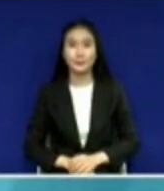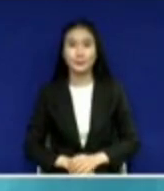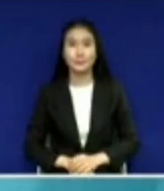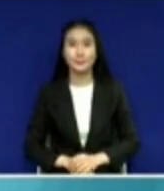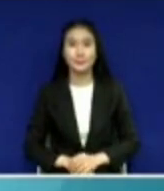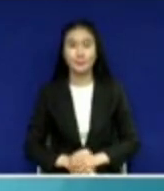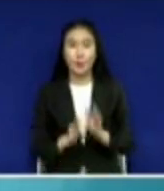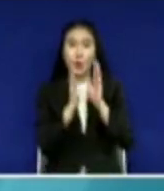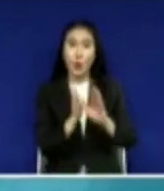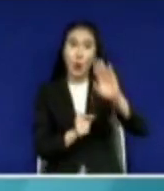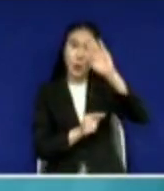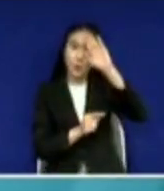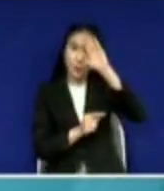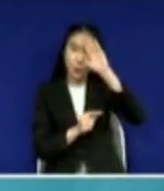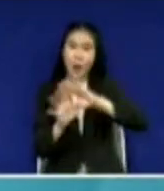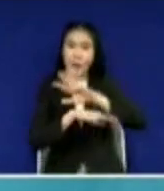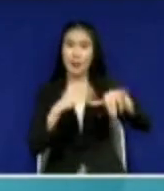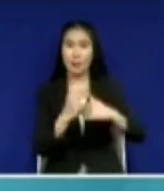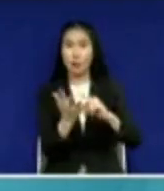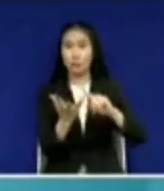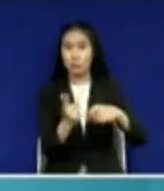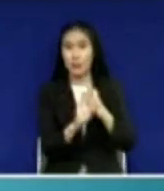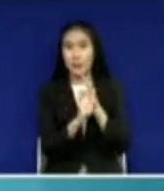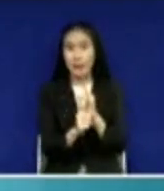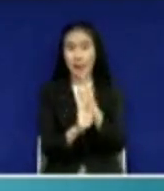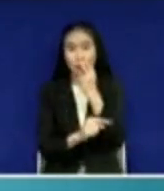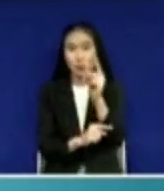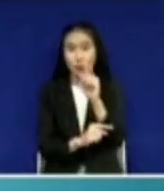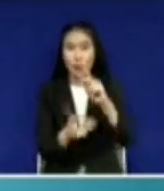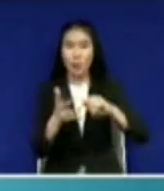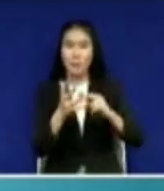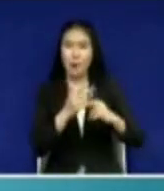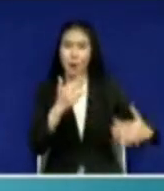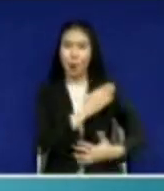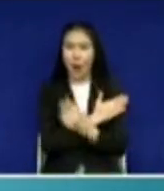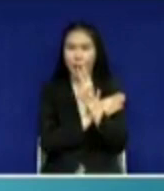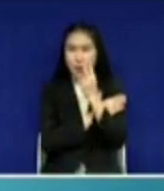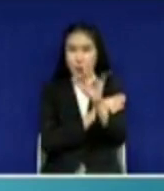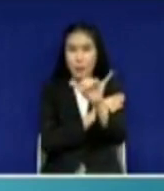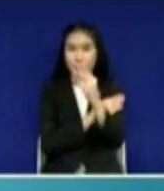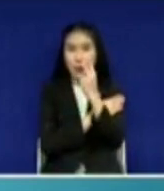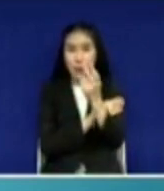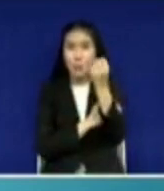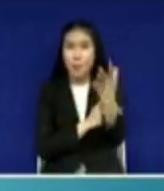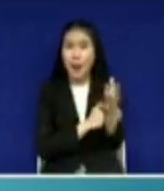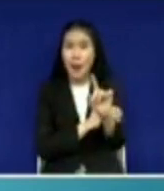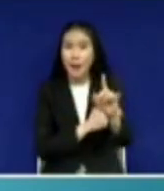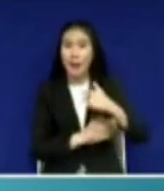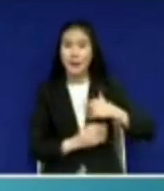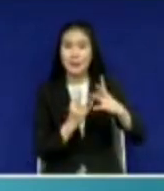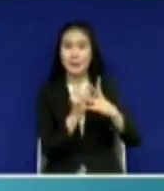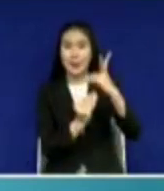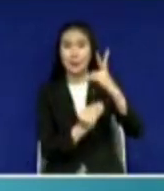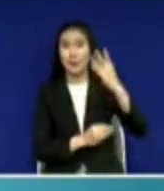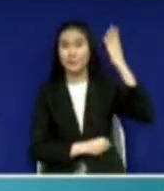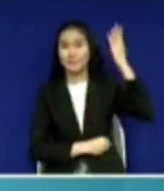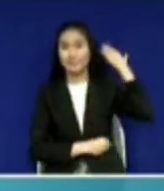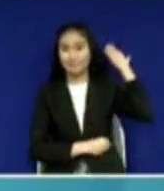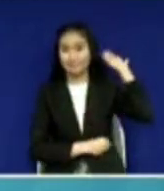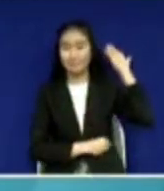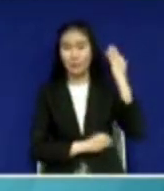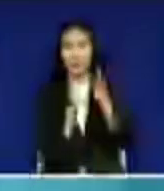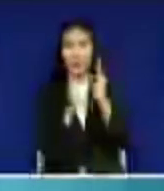ผู้ป่วยยืนยันสะสมนะคะตามจำแนกตามปัจจัยเสี่ยงค่ะจะเห็นได้ว่าในช่วง2สัปดาห์ที่ผ่านมานะคะ